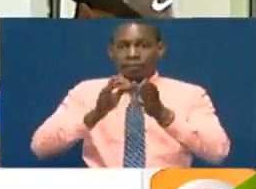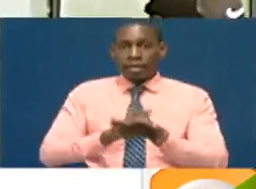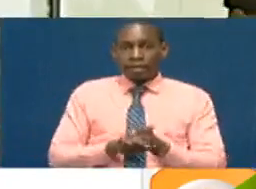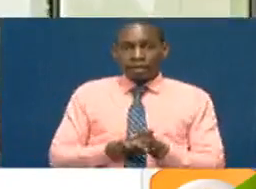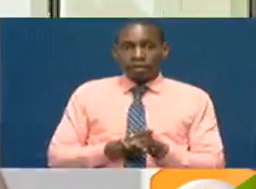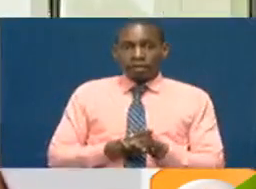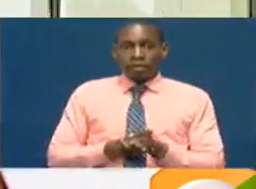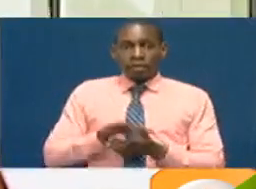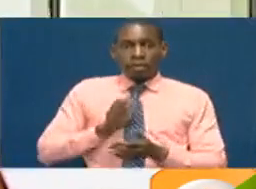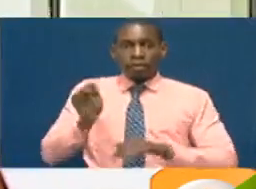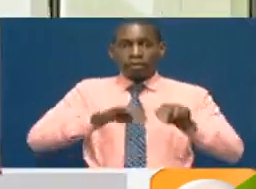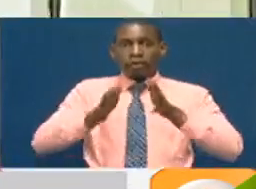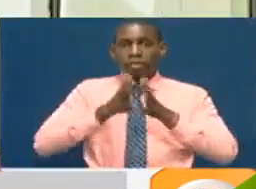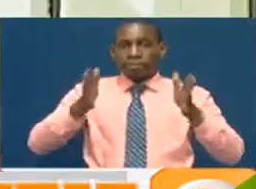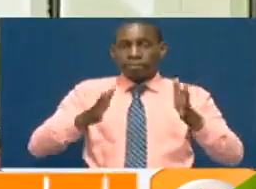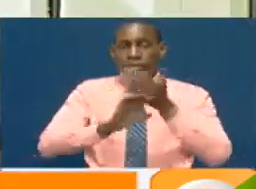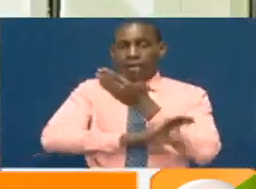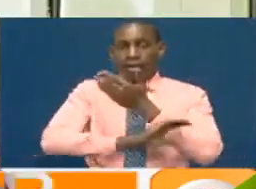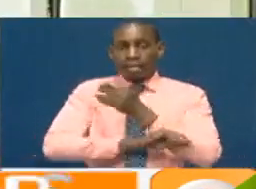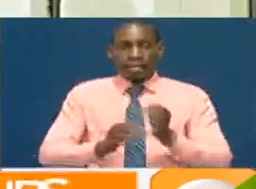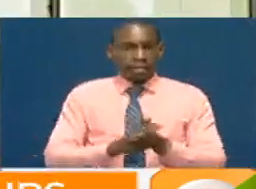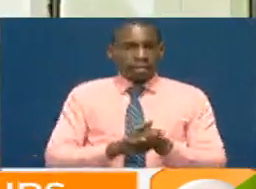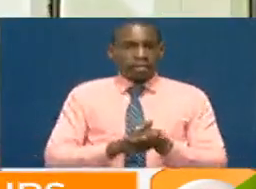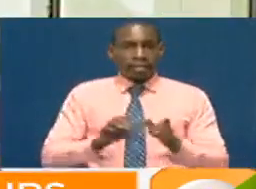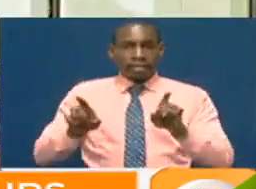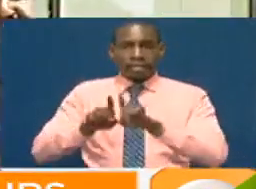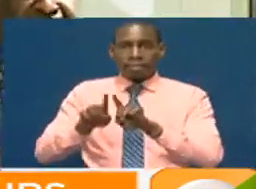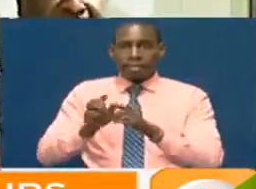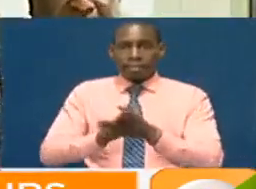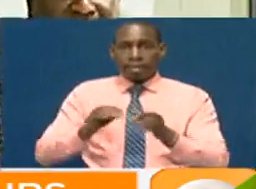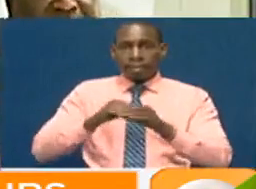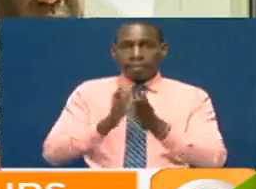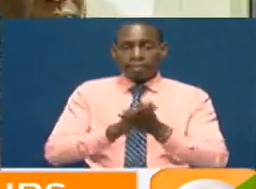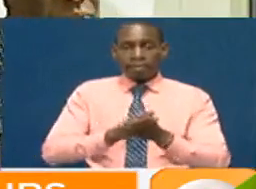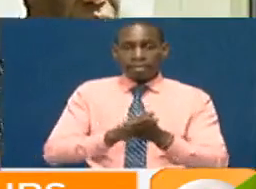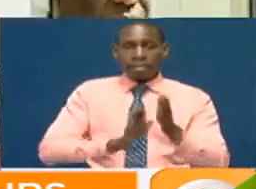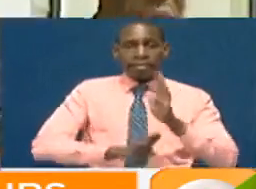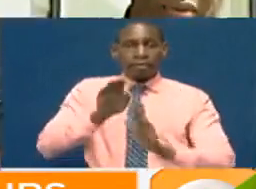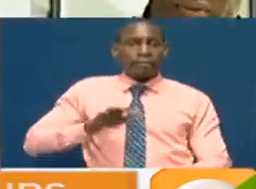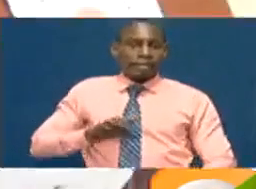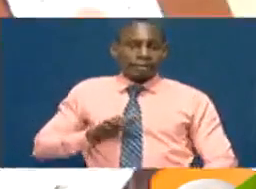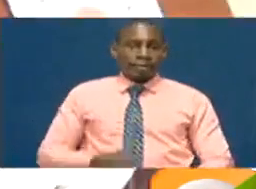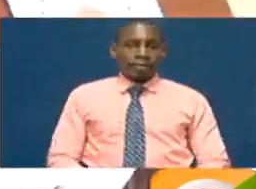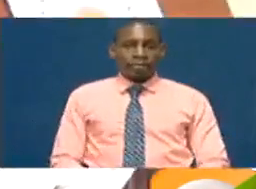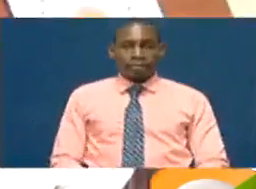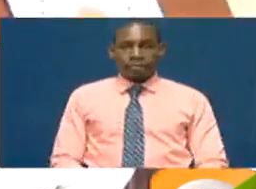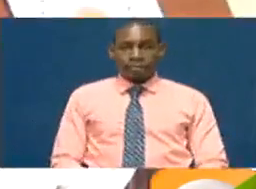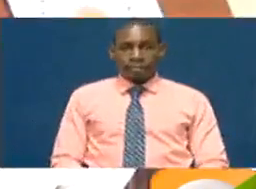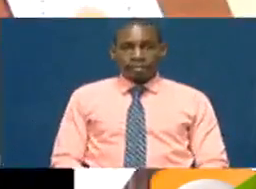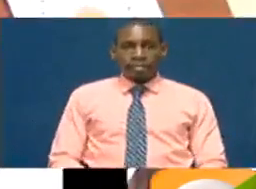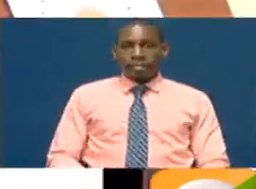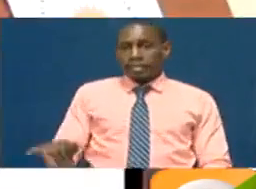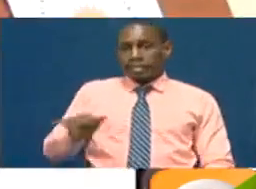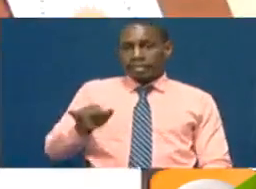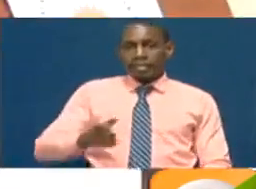made significant contribution in this country. Wale ni members wa maendeleo ya wanawake. Ni kama